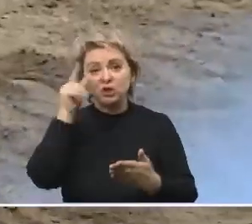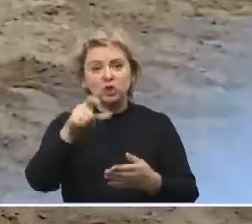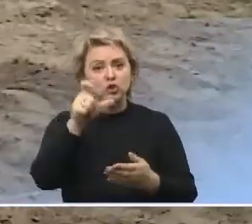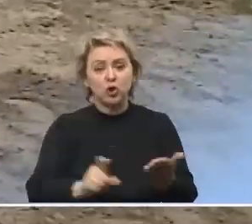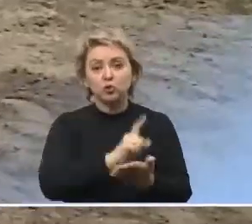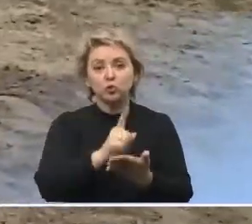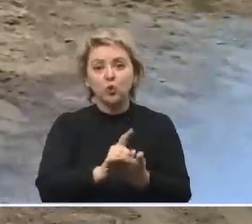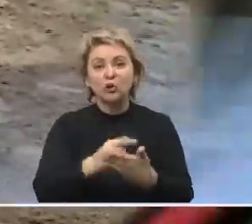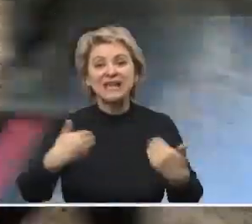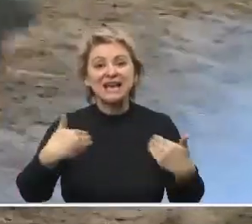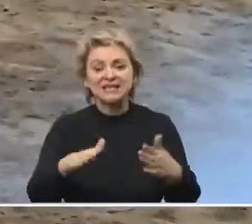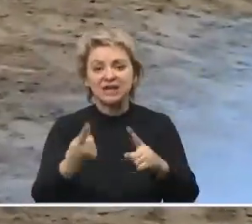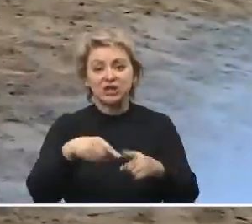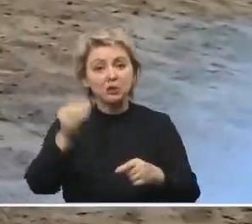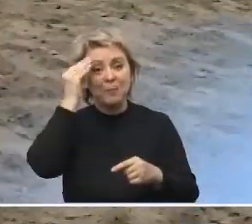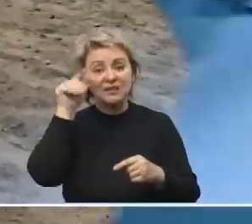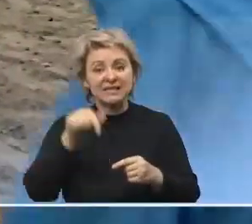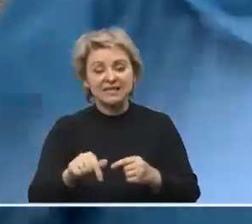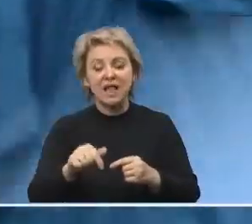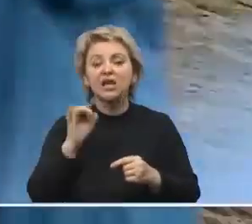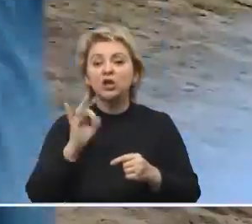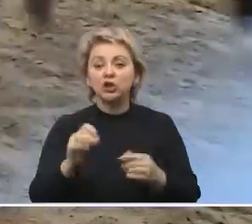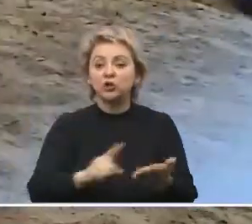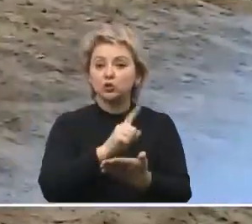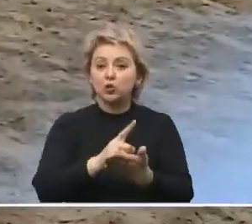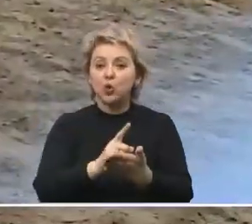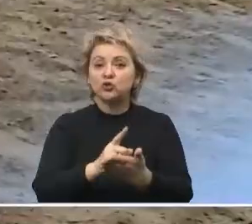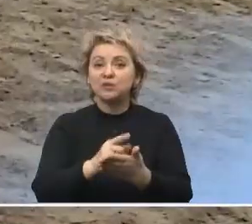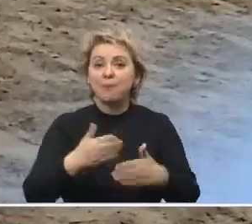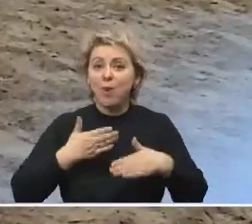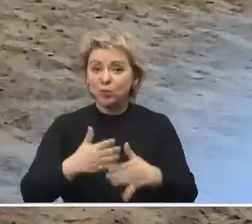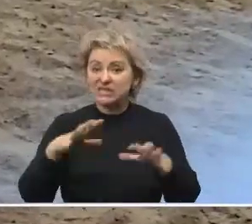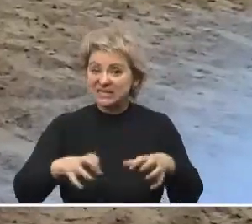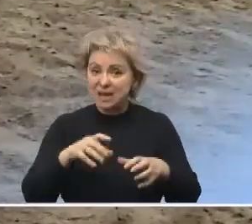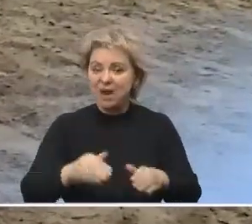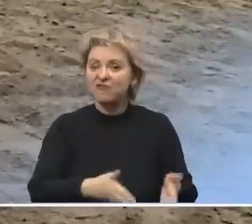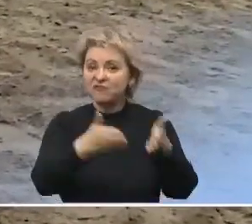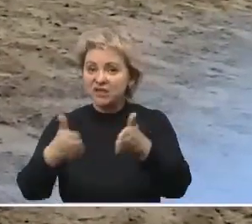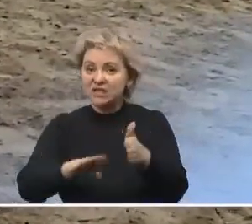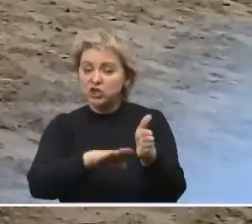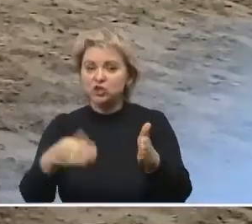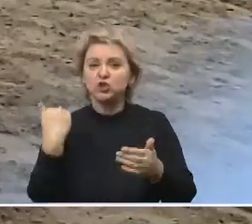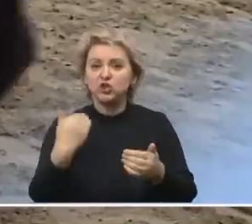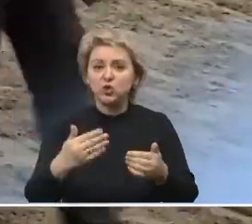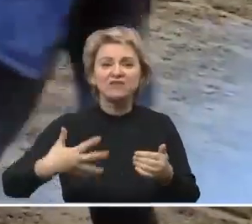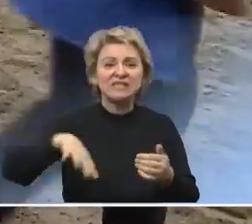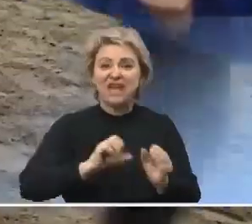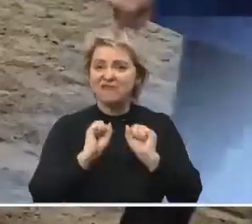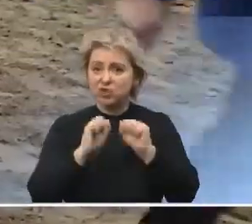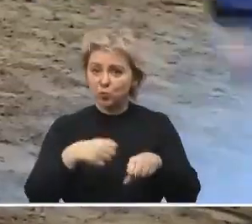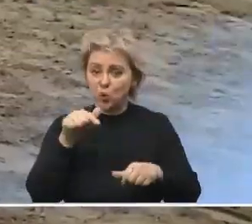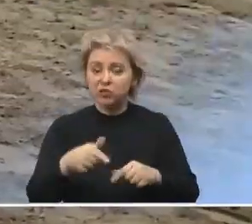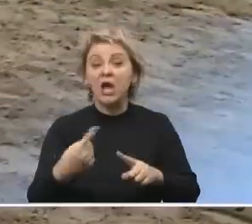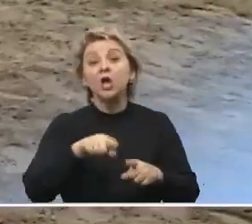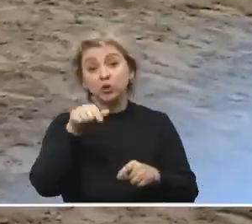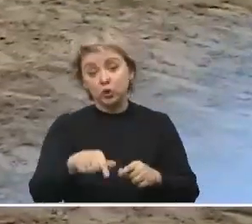должен раскрыть этот потенциал. Должен разогнать собаку, вытащить на поверхность ее все ее возможности. То